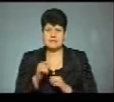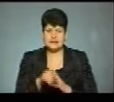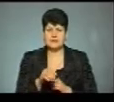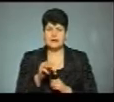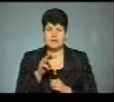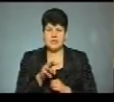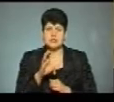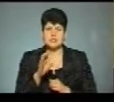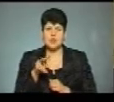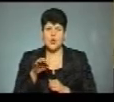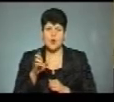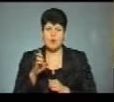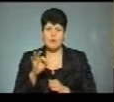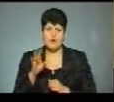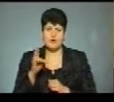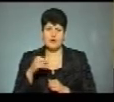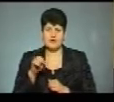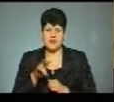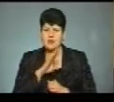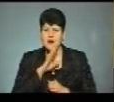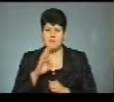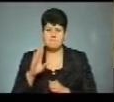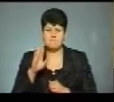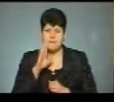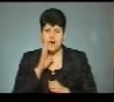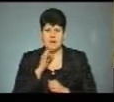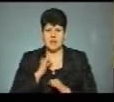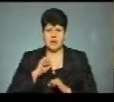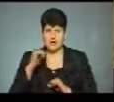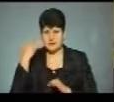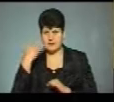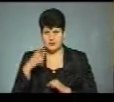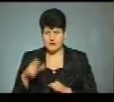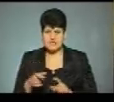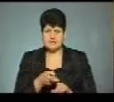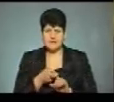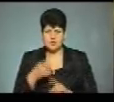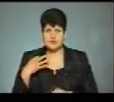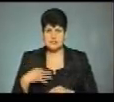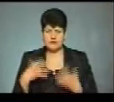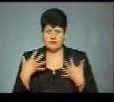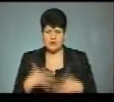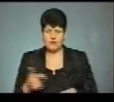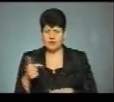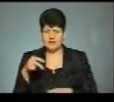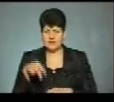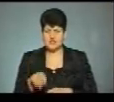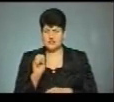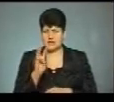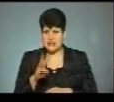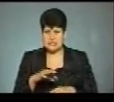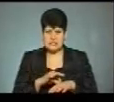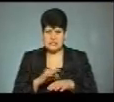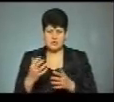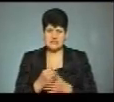Слободян, мама одного із героїв Небесної Сотні Тараса Слободяна. Розповідає, зв'язок із сином втратився у грудні 2013-го, тіло знайшли